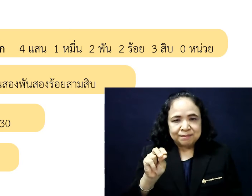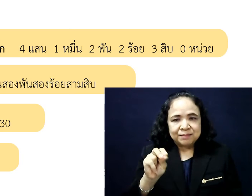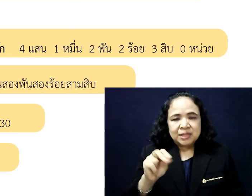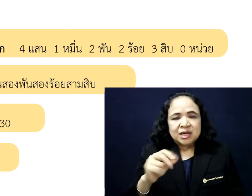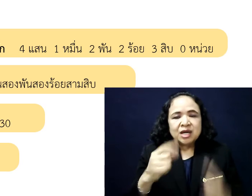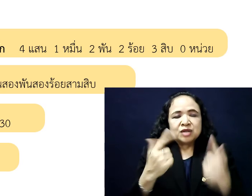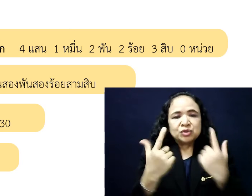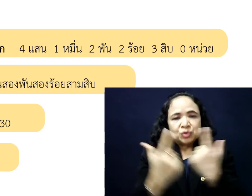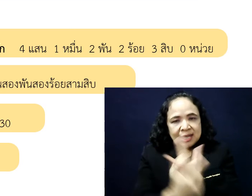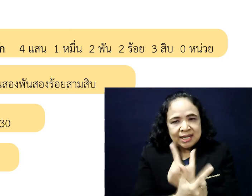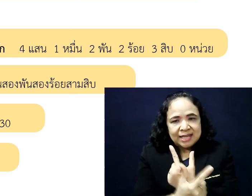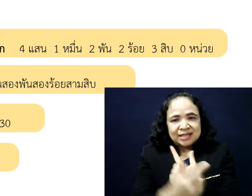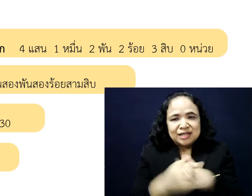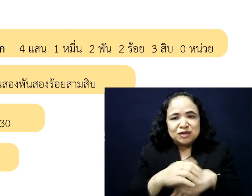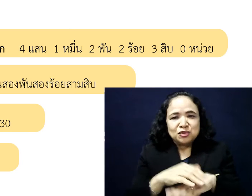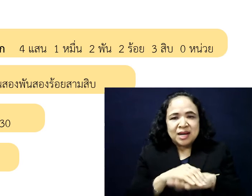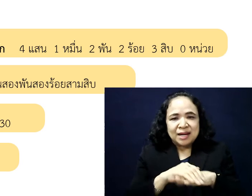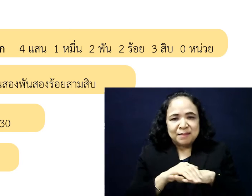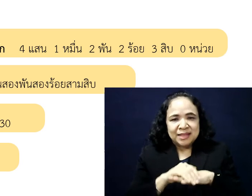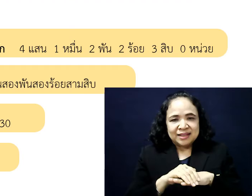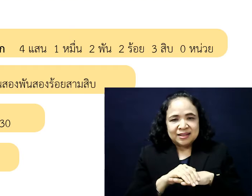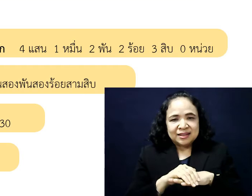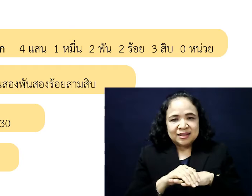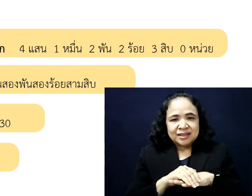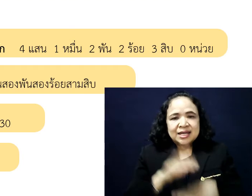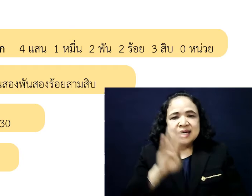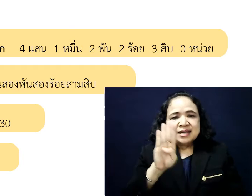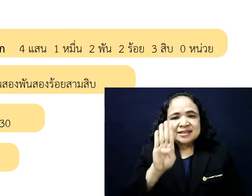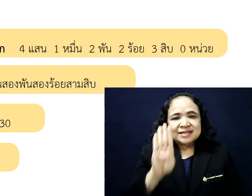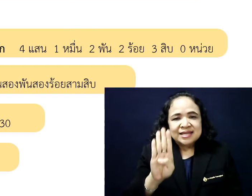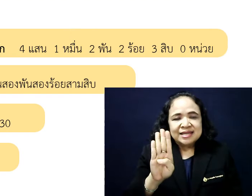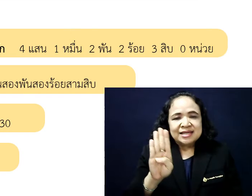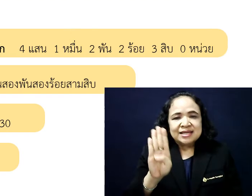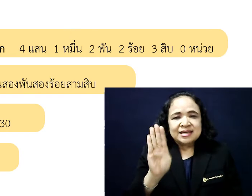412,230ตัวเลขมันเป็นอะไร